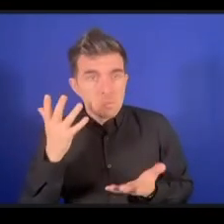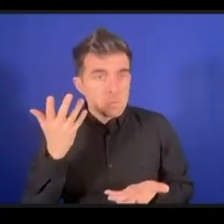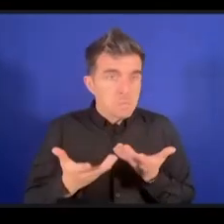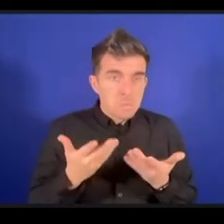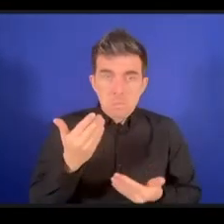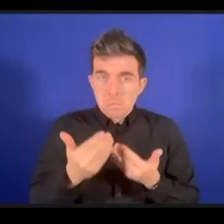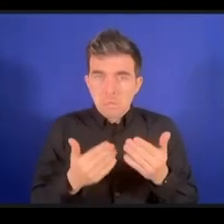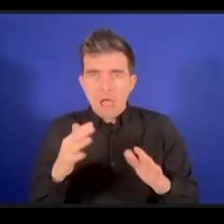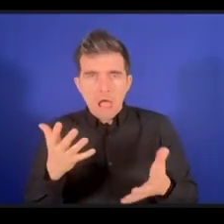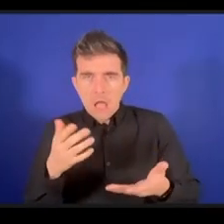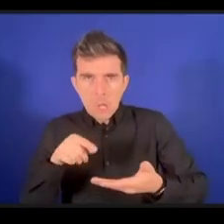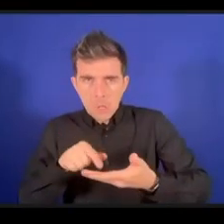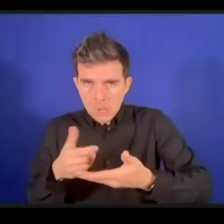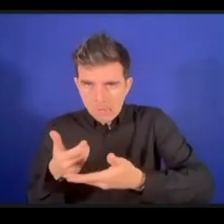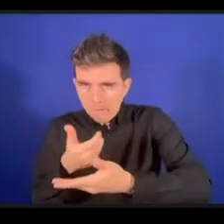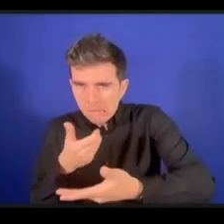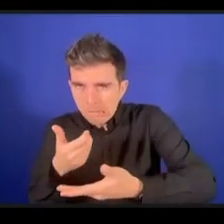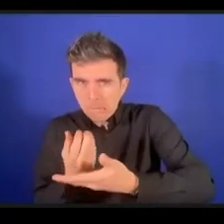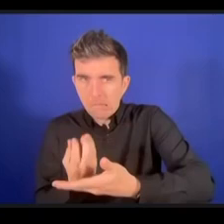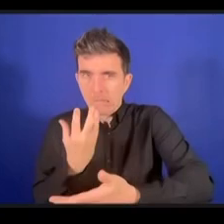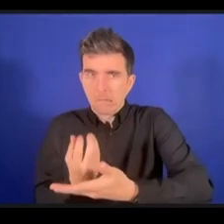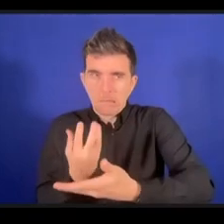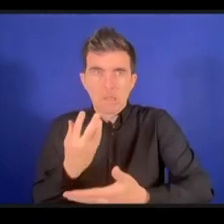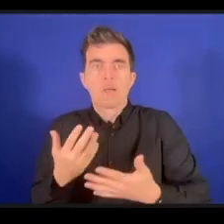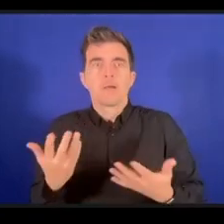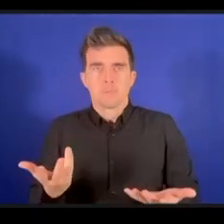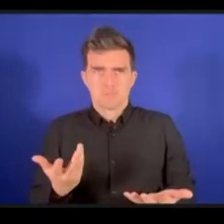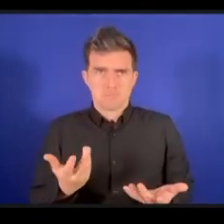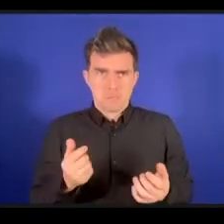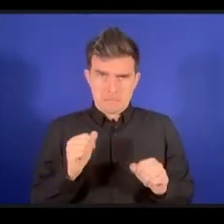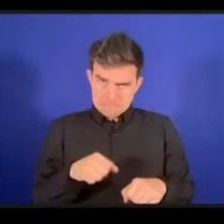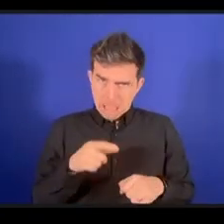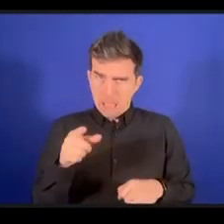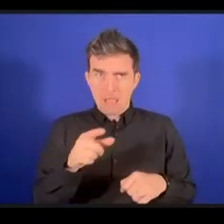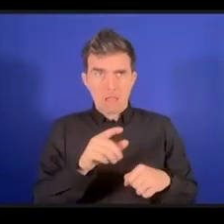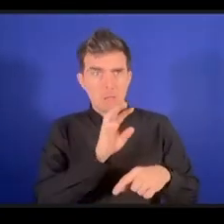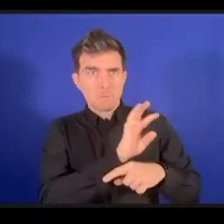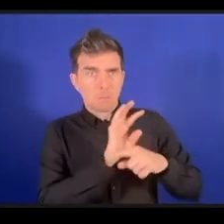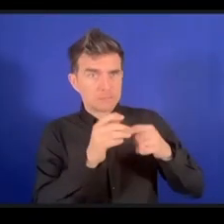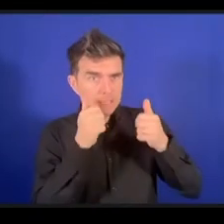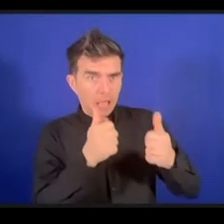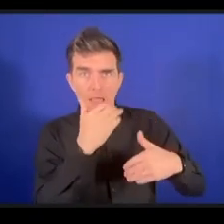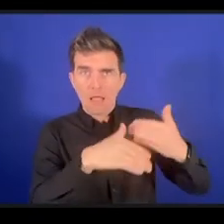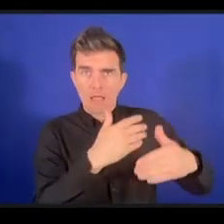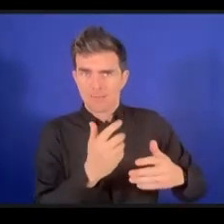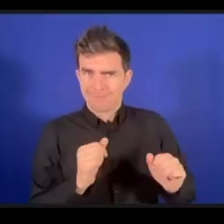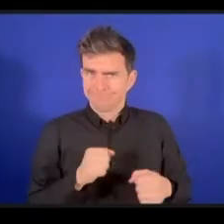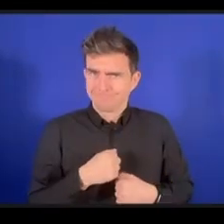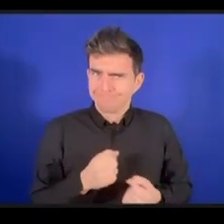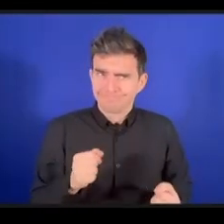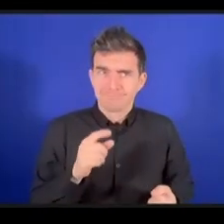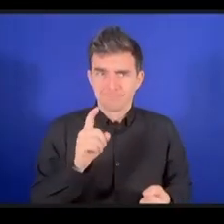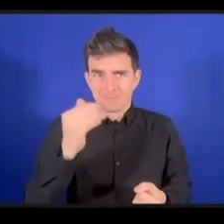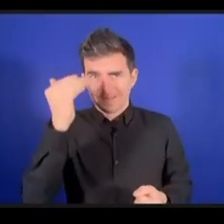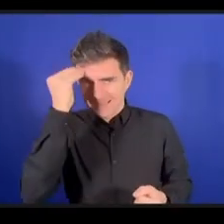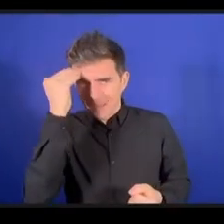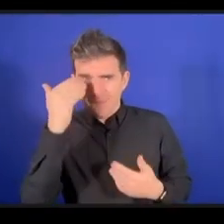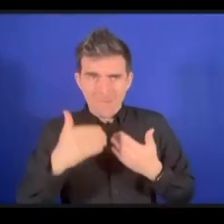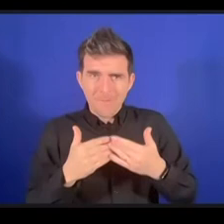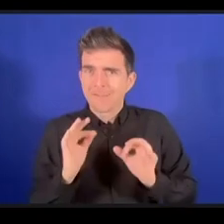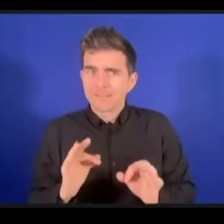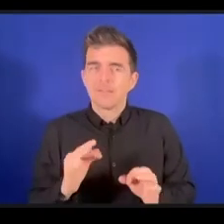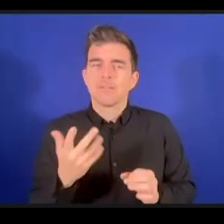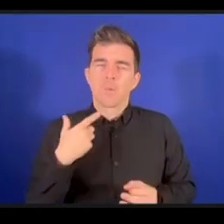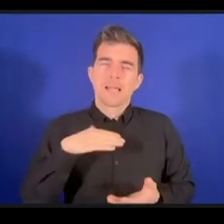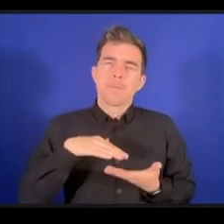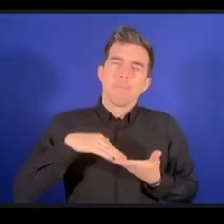如果你不知道是怎么用的，那你又怎么能够开发出一个好用的屏幕阅读